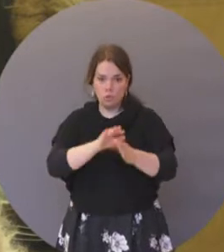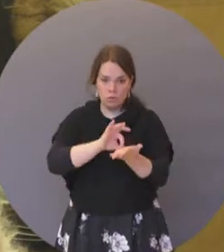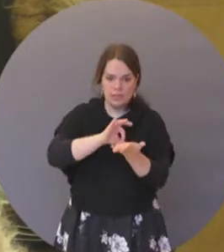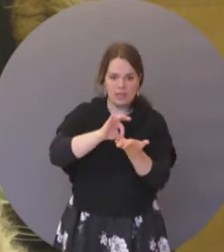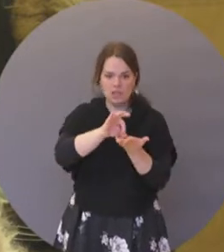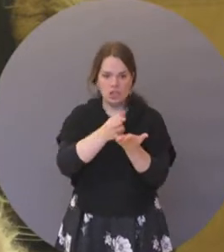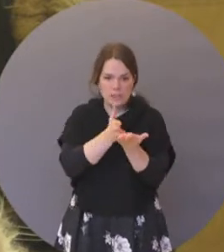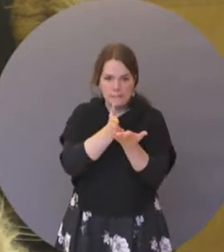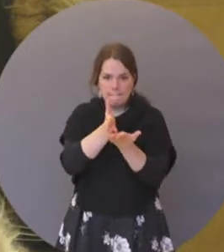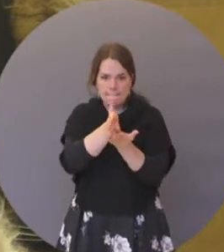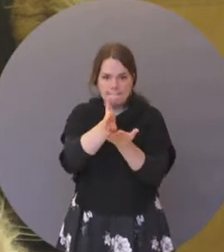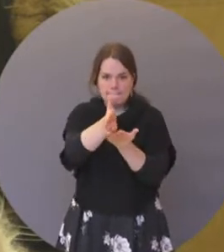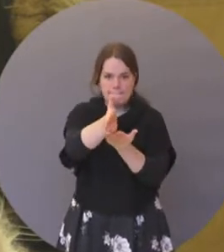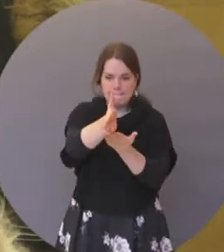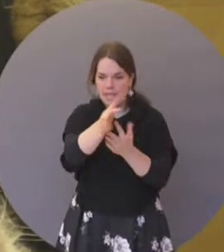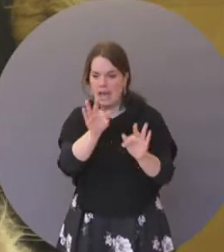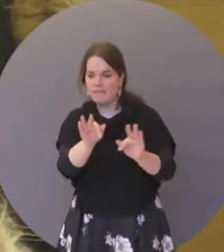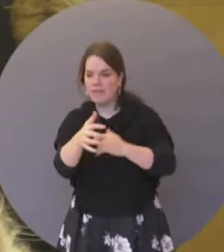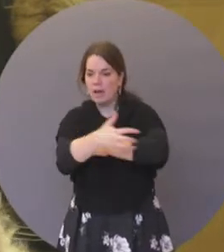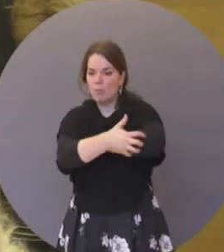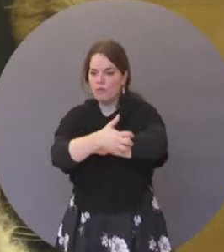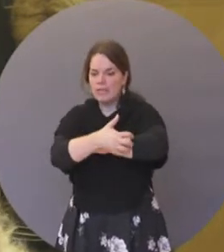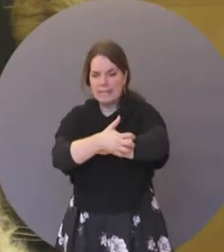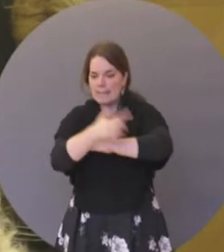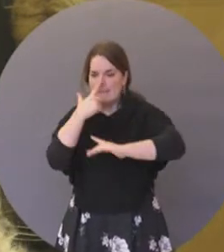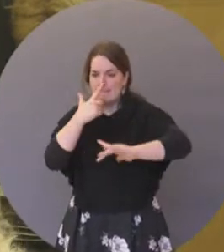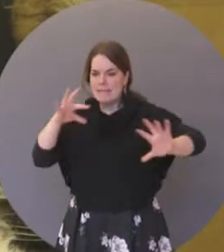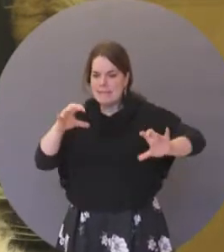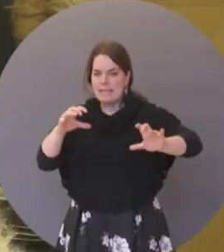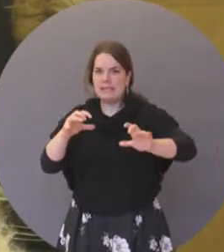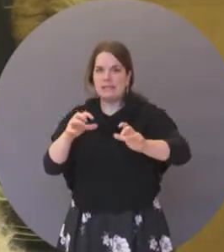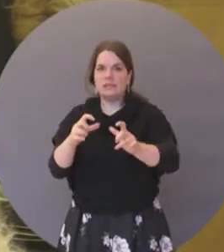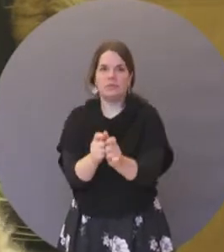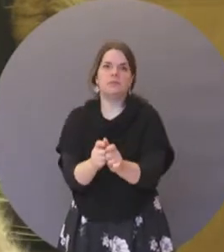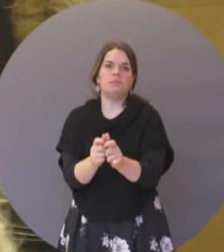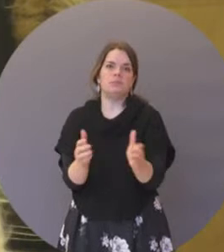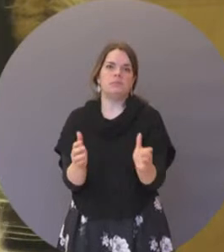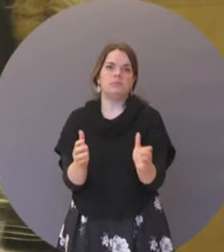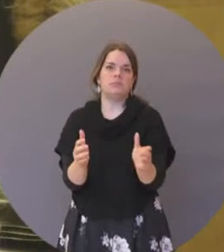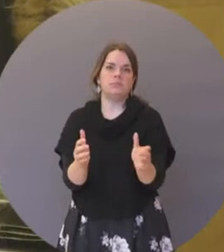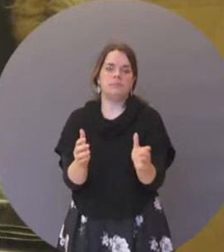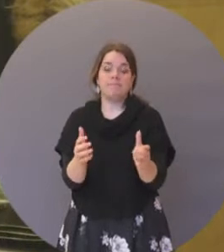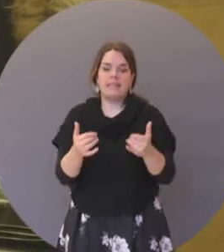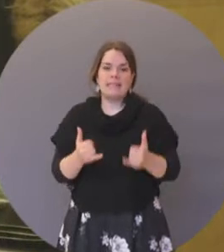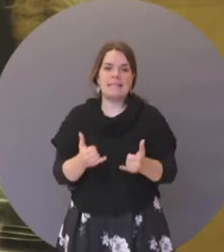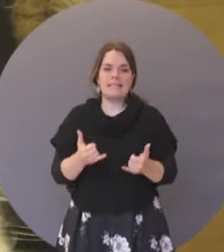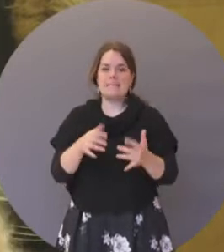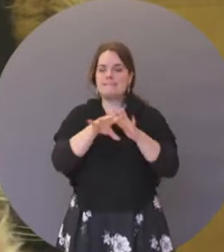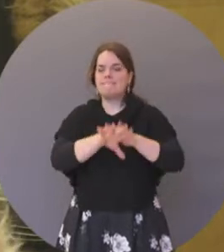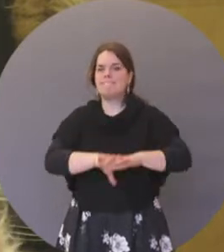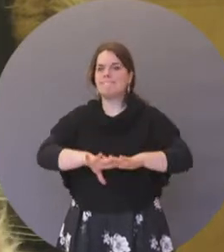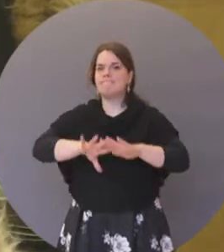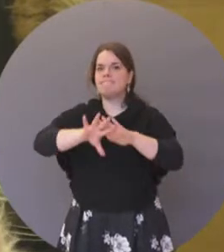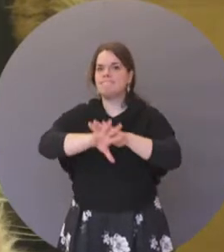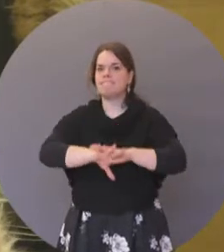et cohérent de lutte contre la pauvreté nous avons du mal à les cerner au sein de notre collectivité